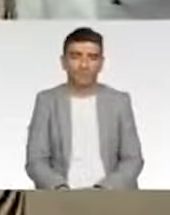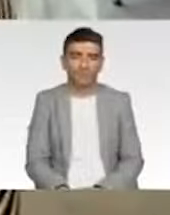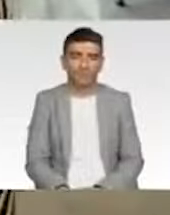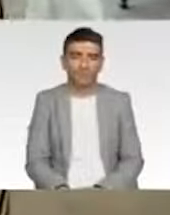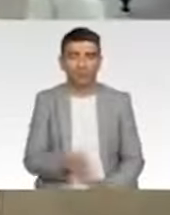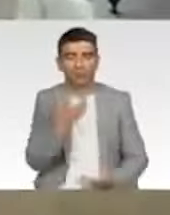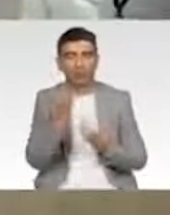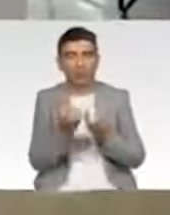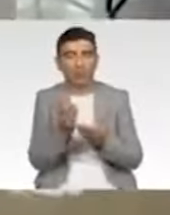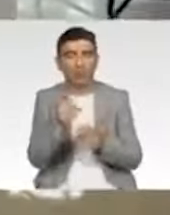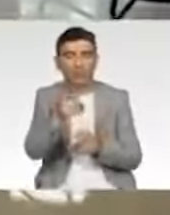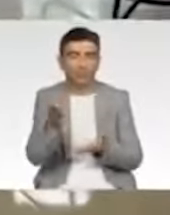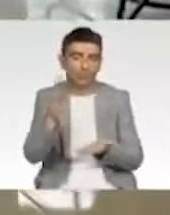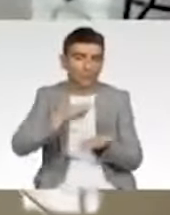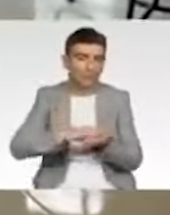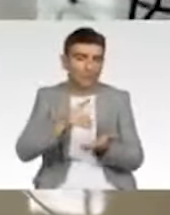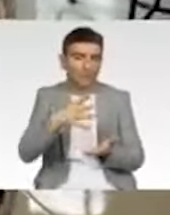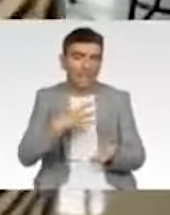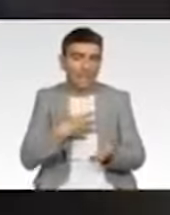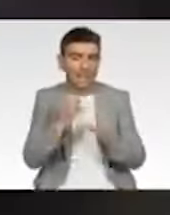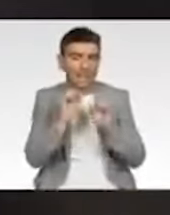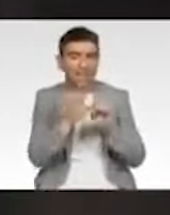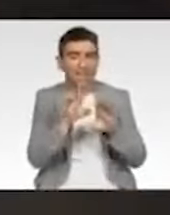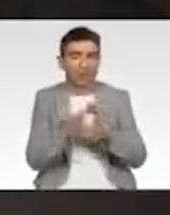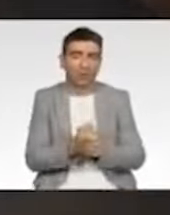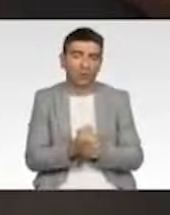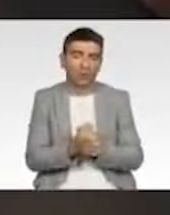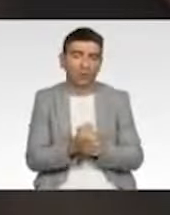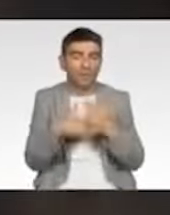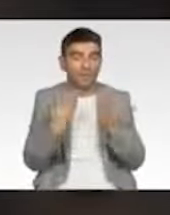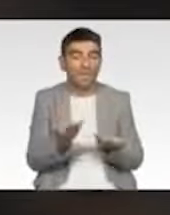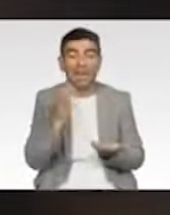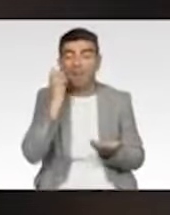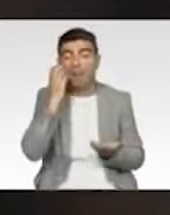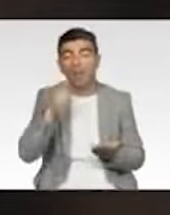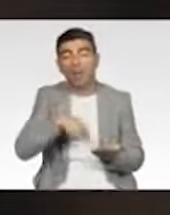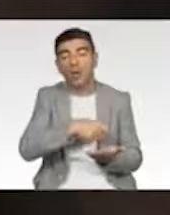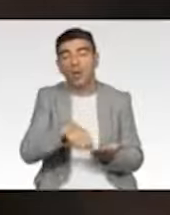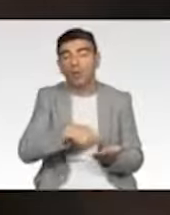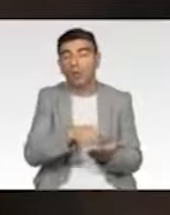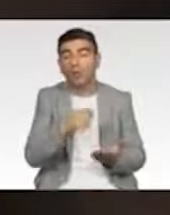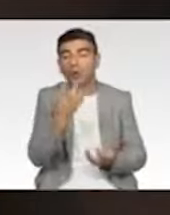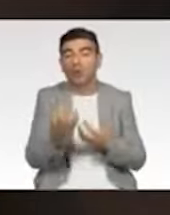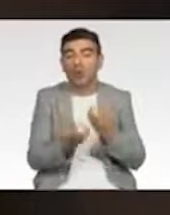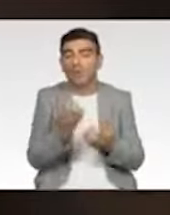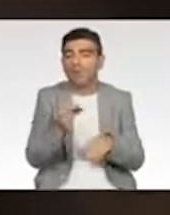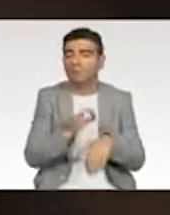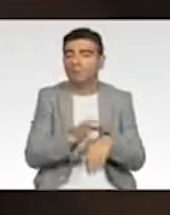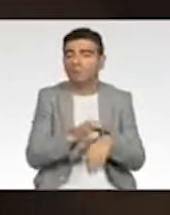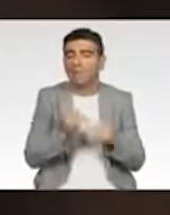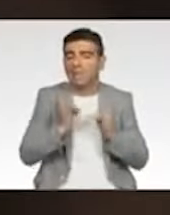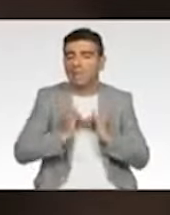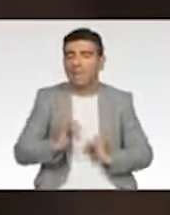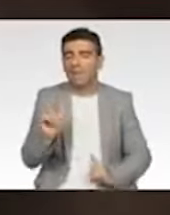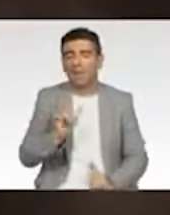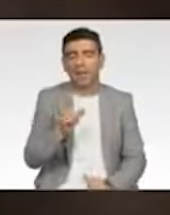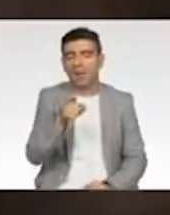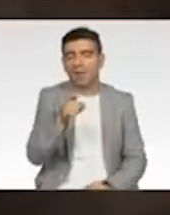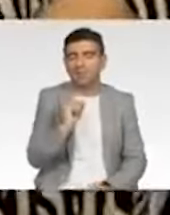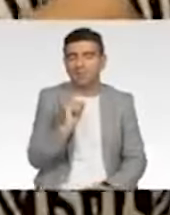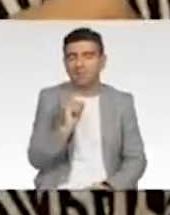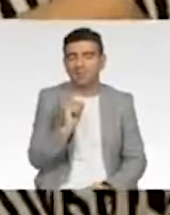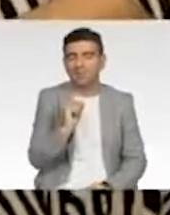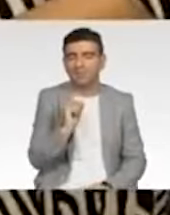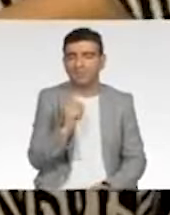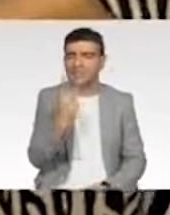Evet, sobanın üzerine demlemeye bırakıyoruz. Peki patates kavurmasının sobada ne kadar dinlenmesi gerekiyor Ayten